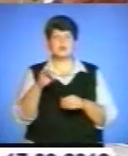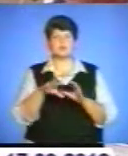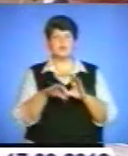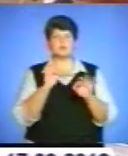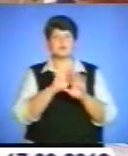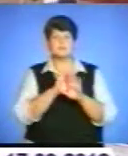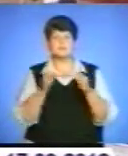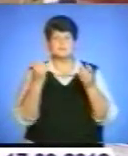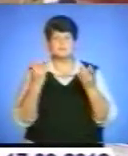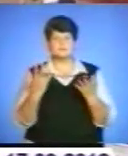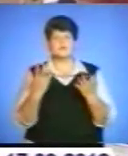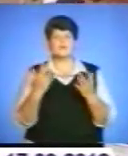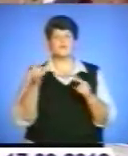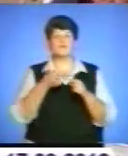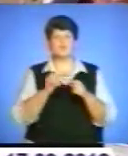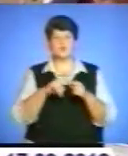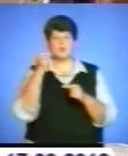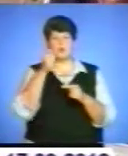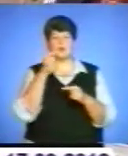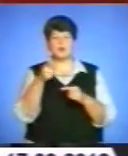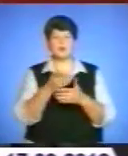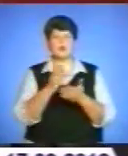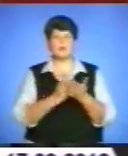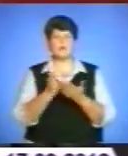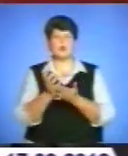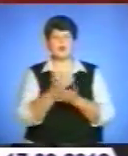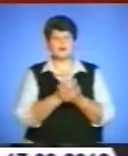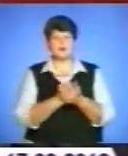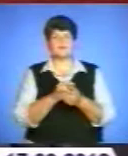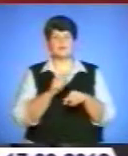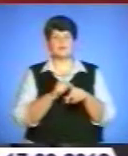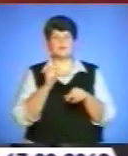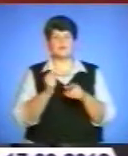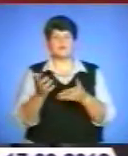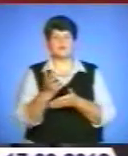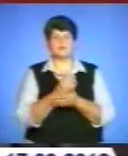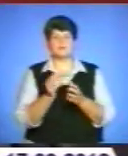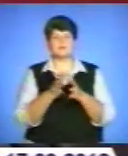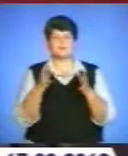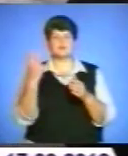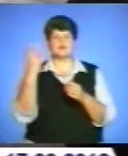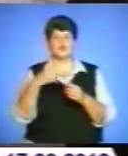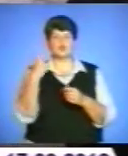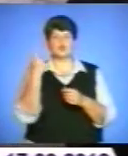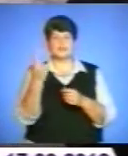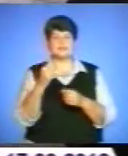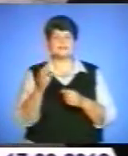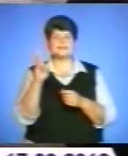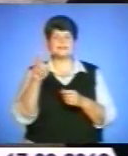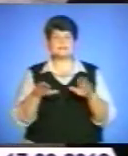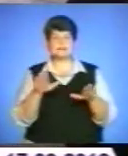не випадково. Цього року його хлібороби відчутно додали у врожайності і зібрали на круг 41 центнер ранніх